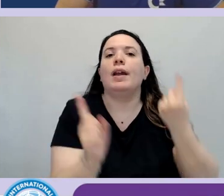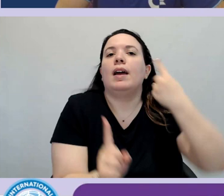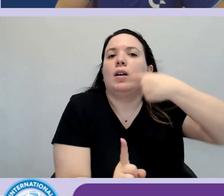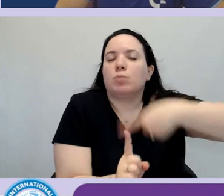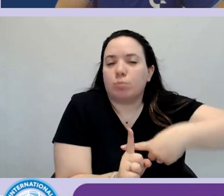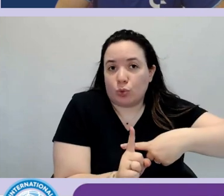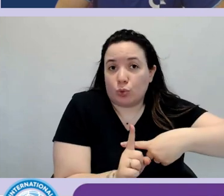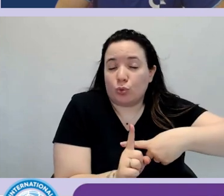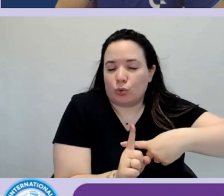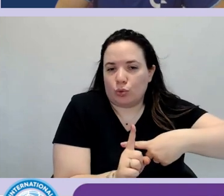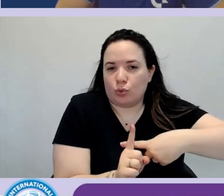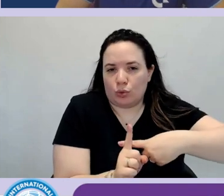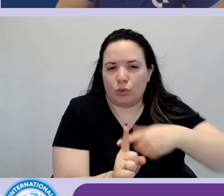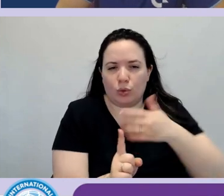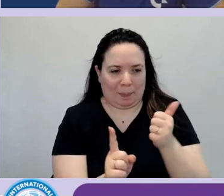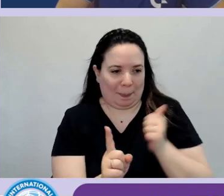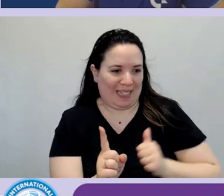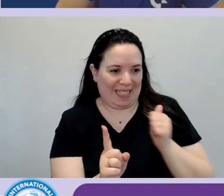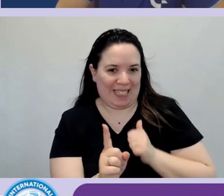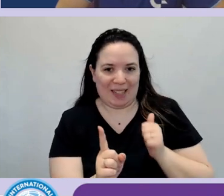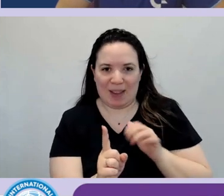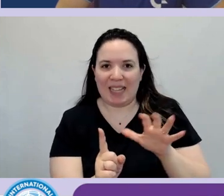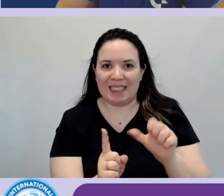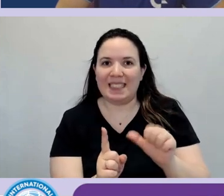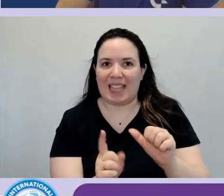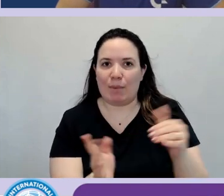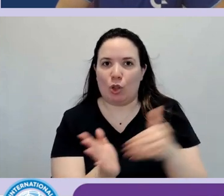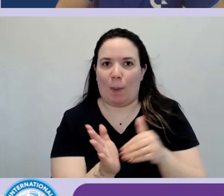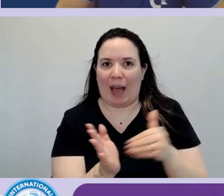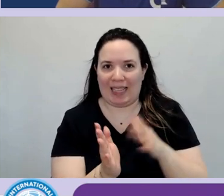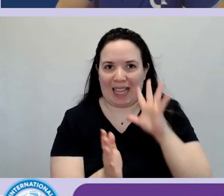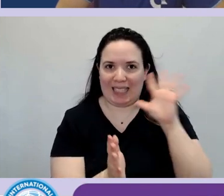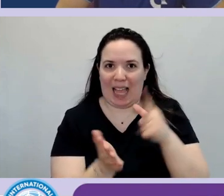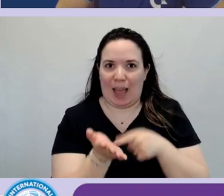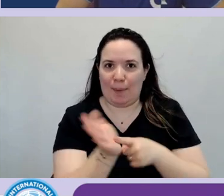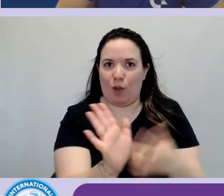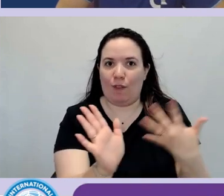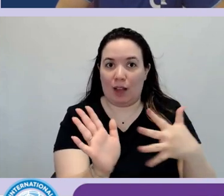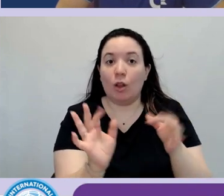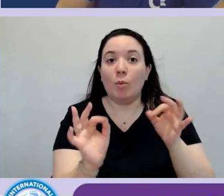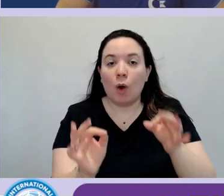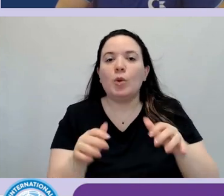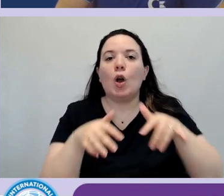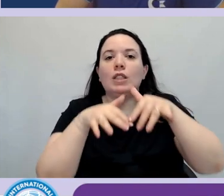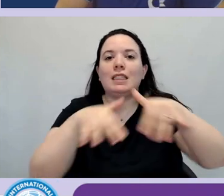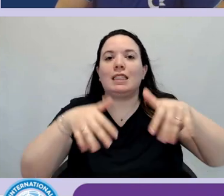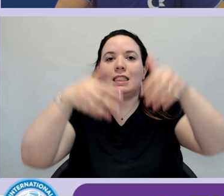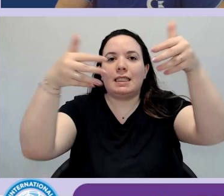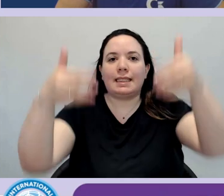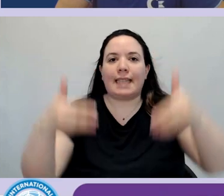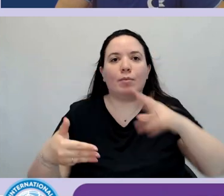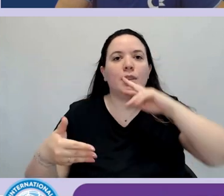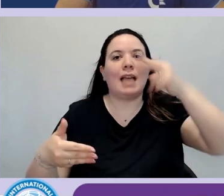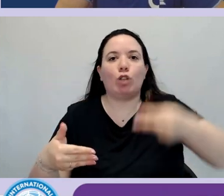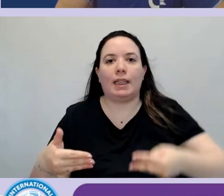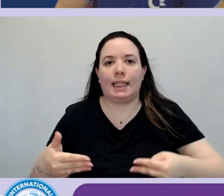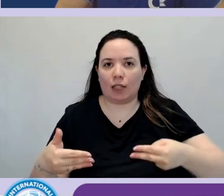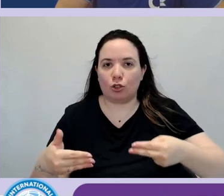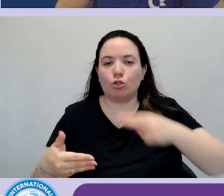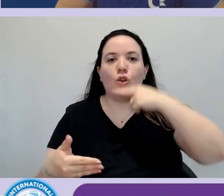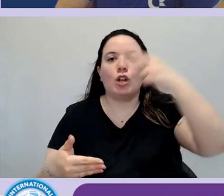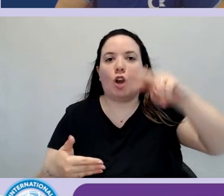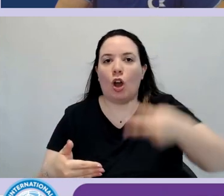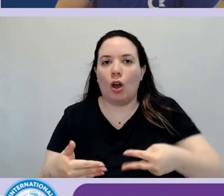soprattutto visto che prima si è fatto l'esempio sabato l'ambito bancario i sistemi di autenticazione che sono un